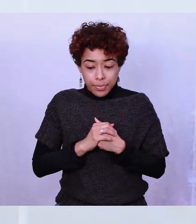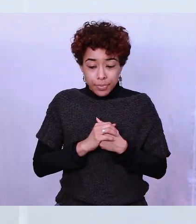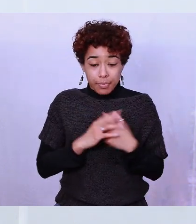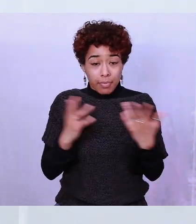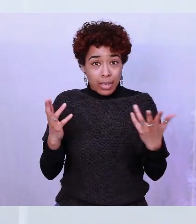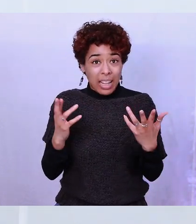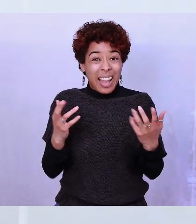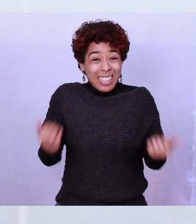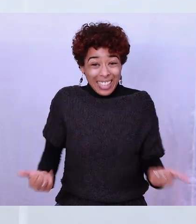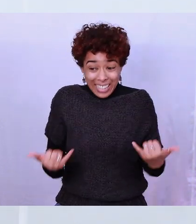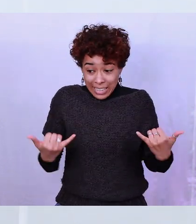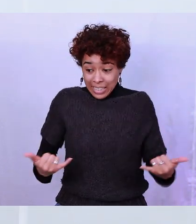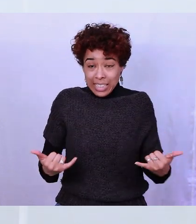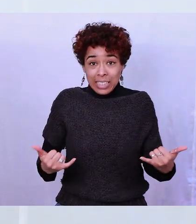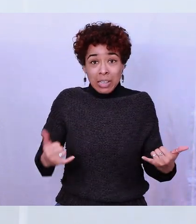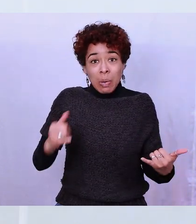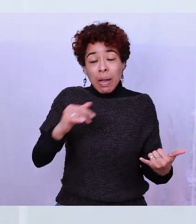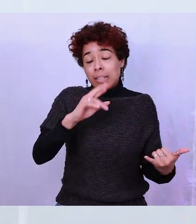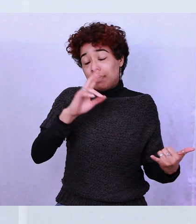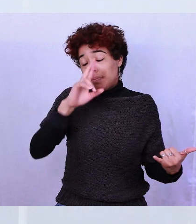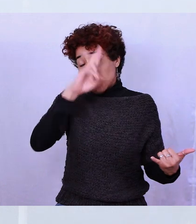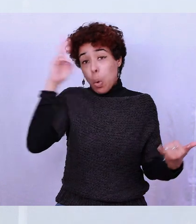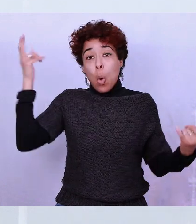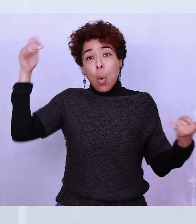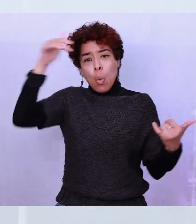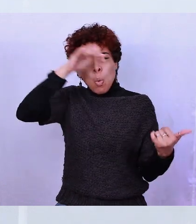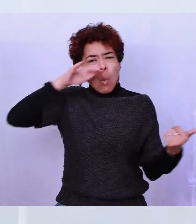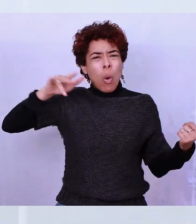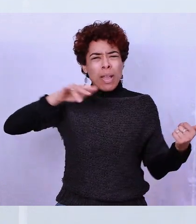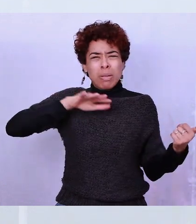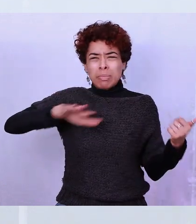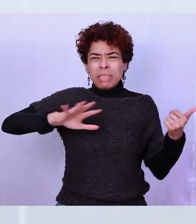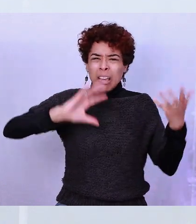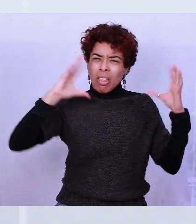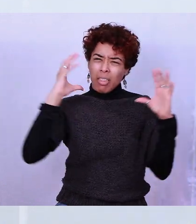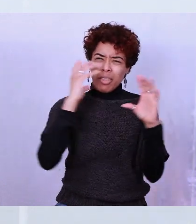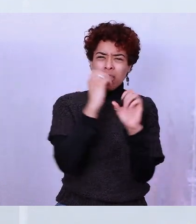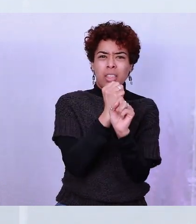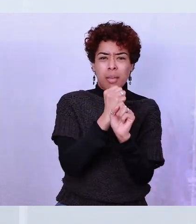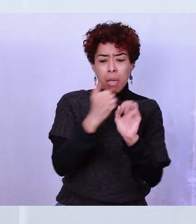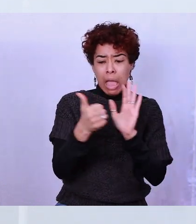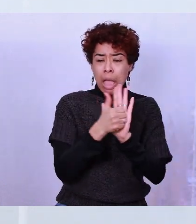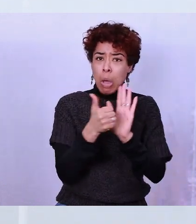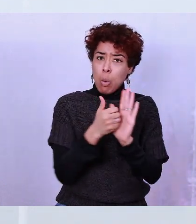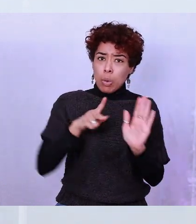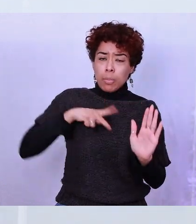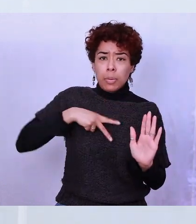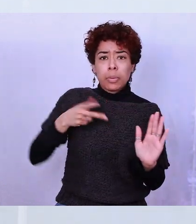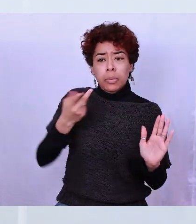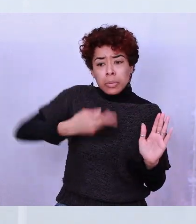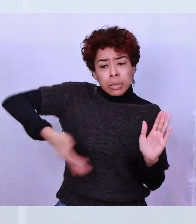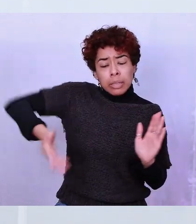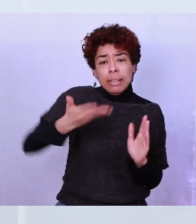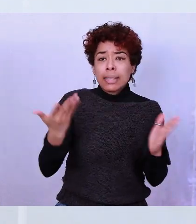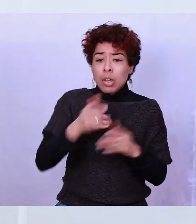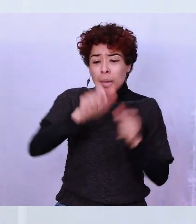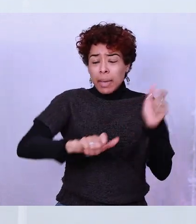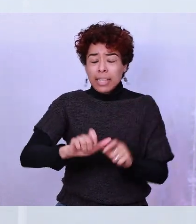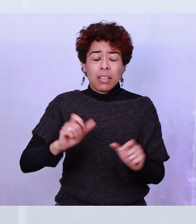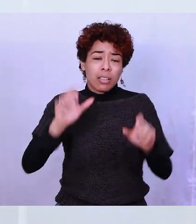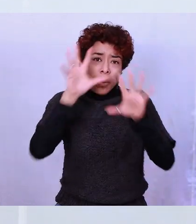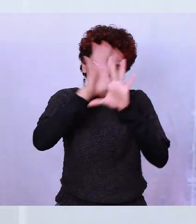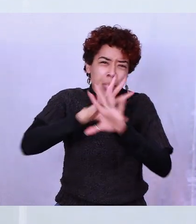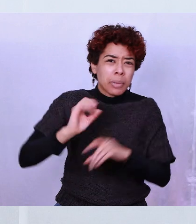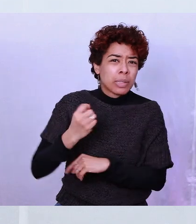du royaume des ténèbres, dans ce monde-là, parce que nous, notre rôle, et c'est ce que dit Paul, c'est d'aller annoncer la parole à tous les perdus et à